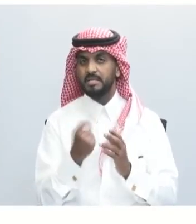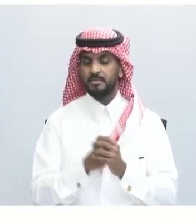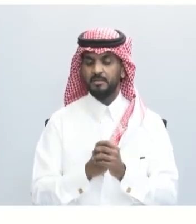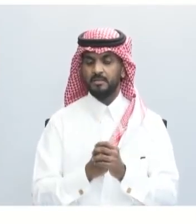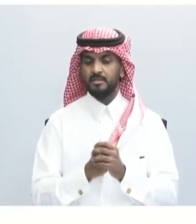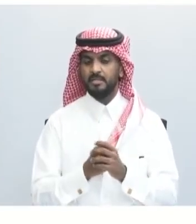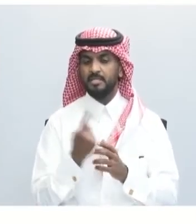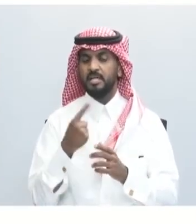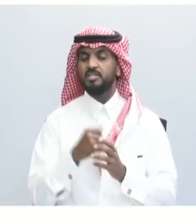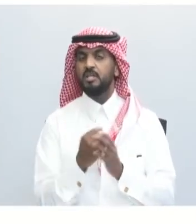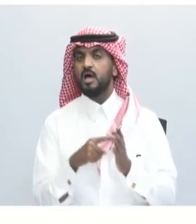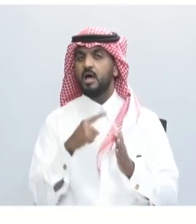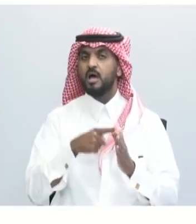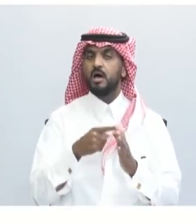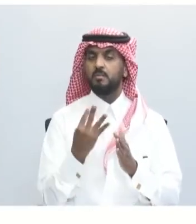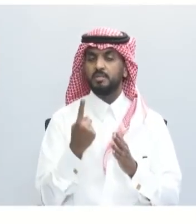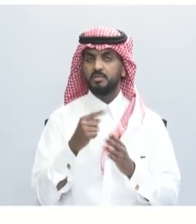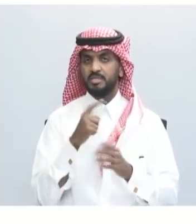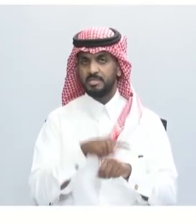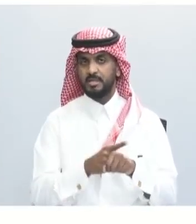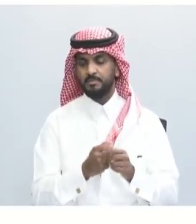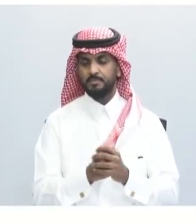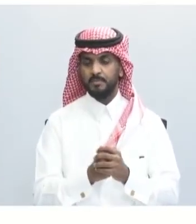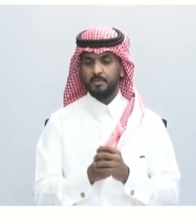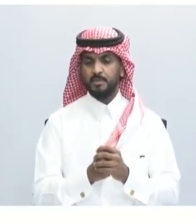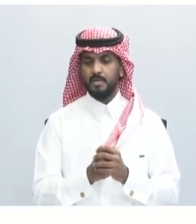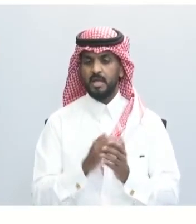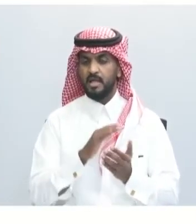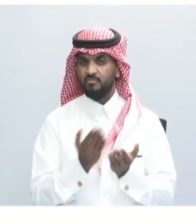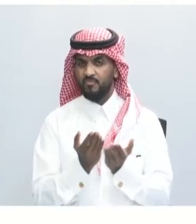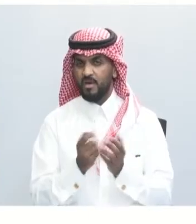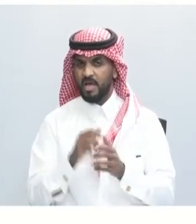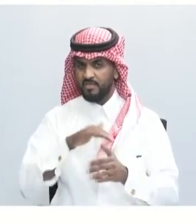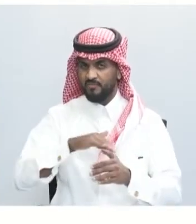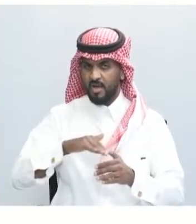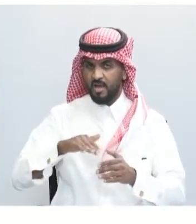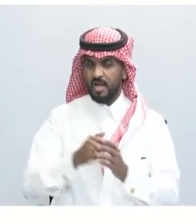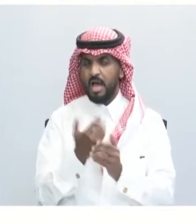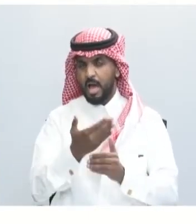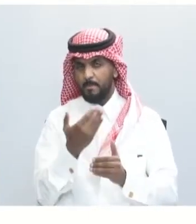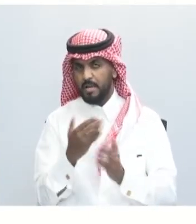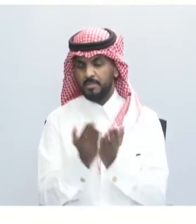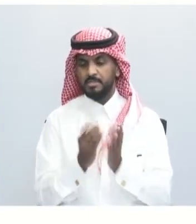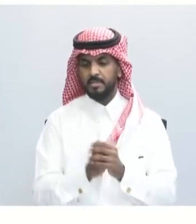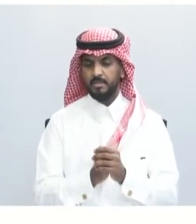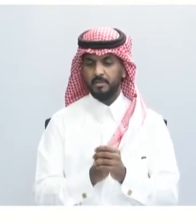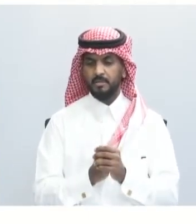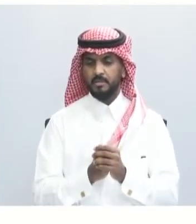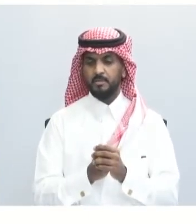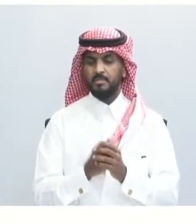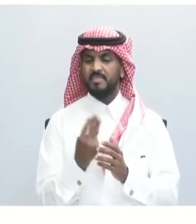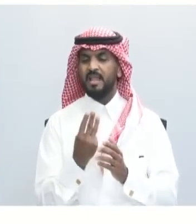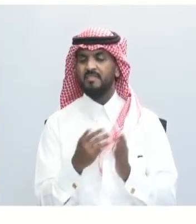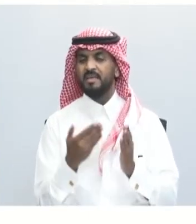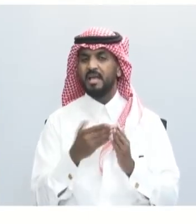الى 14 ساعه الاطفال ما قبل المدرسه من ثلاثه الى خمس سنوات